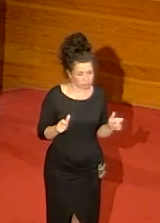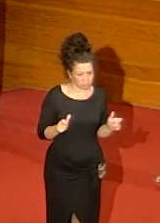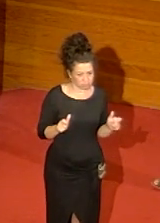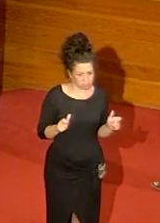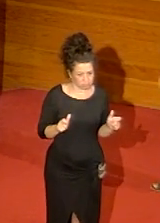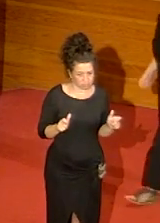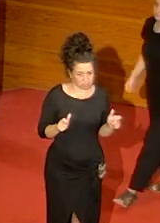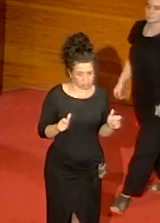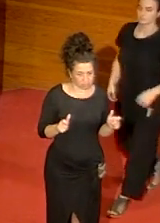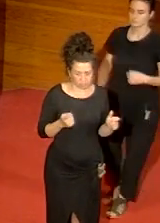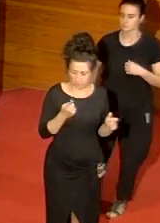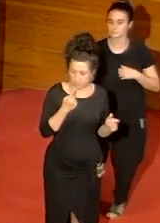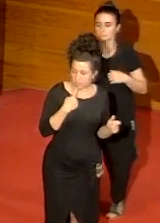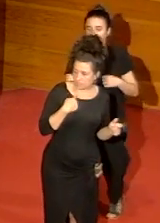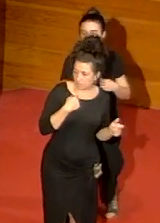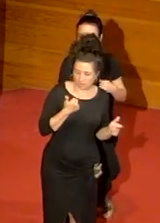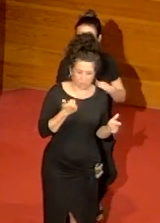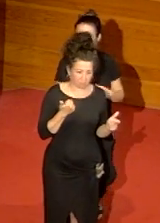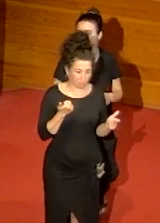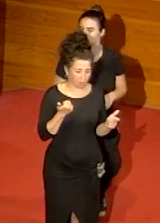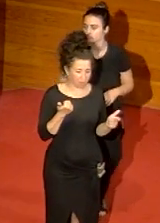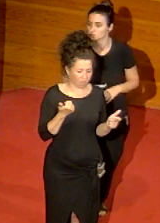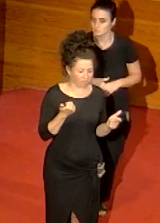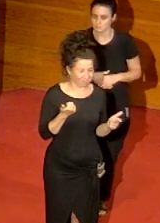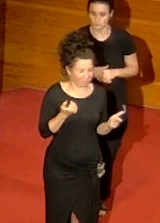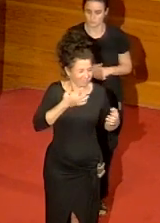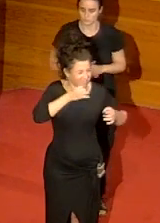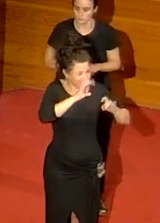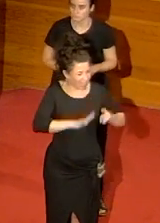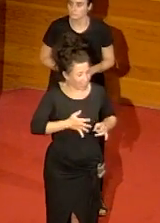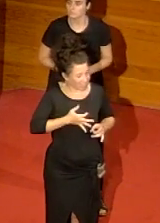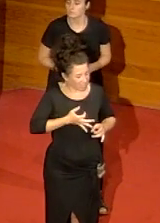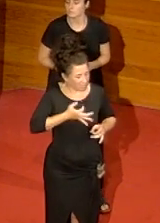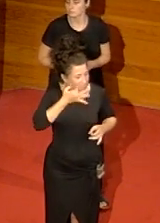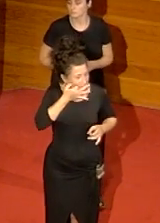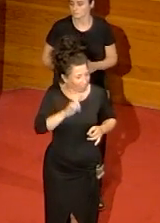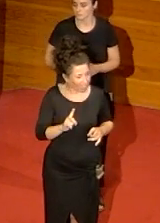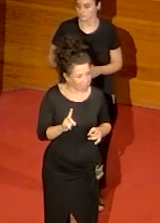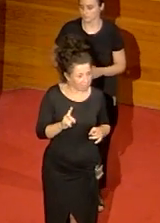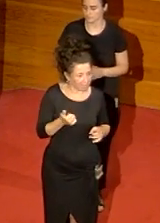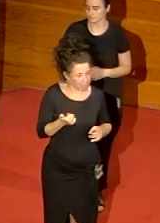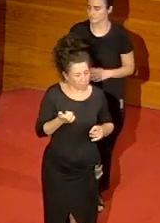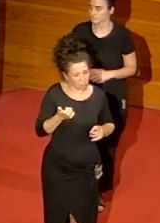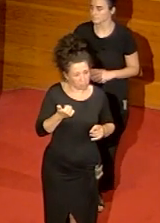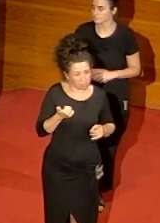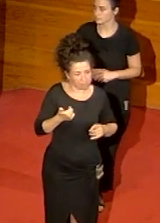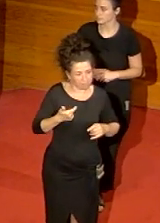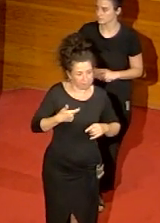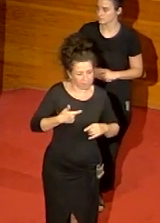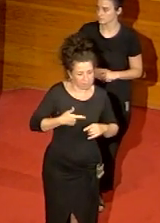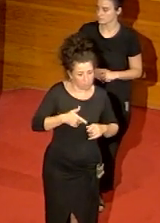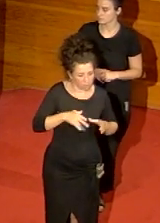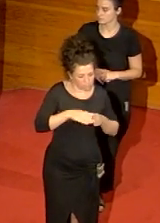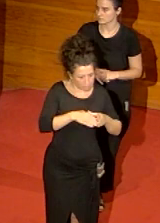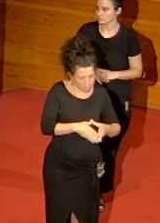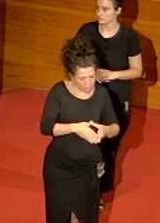esan zigun, ez? Ba, fribolizatzen ari zarete, ez? Ez dakit, aitamarik egiten duen lan importante hori,